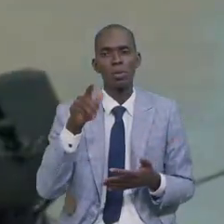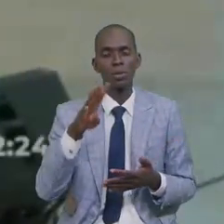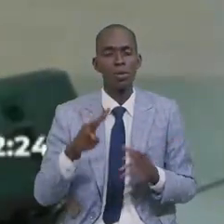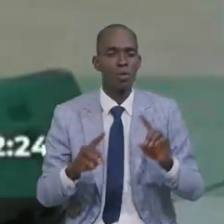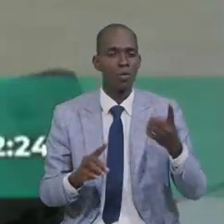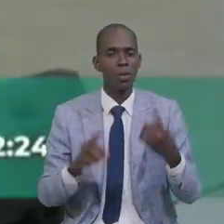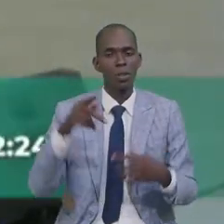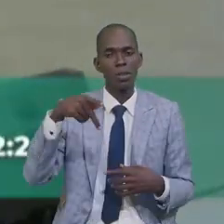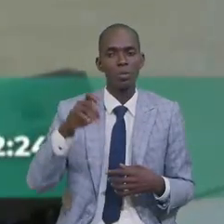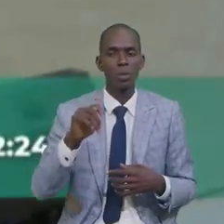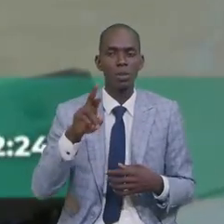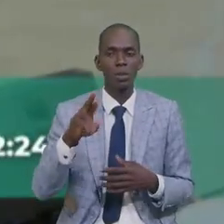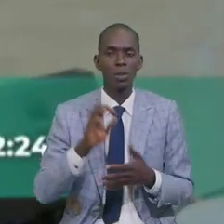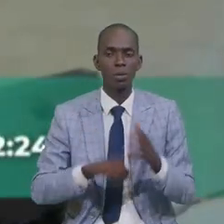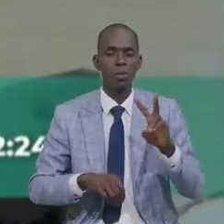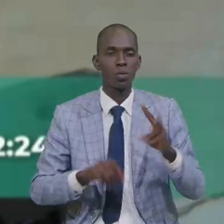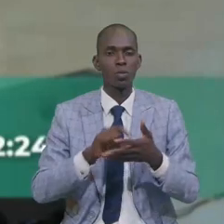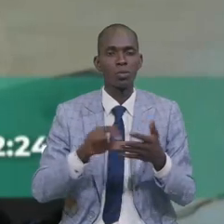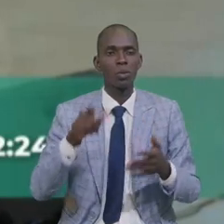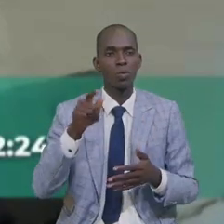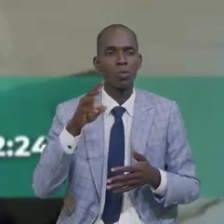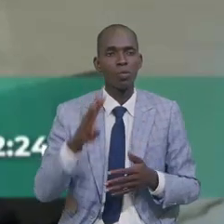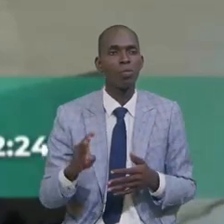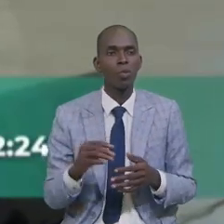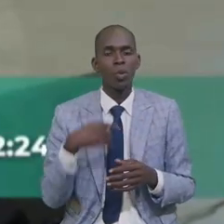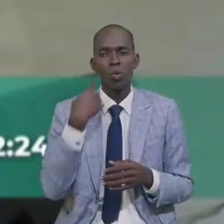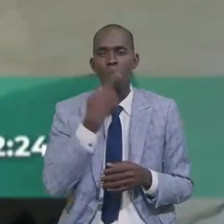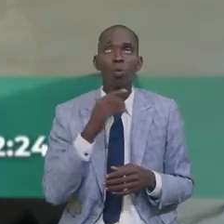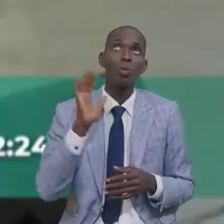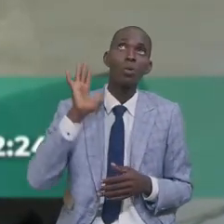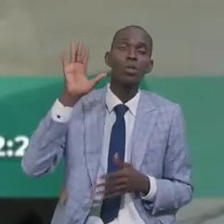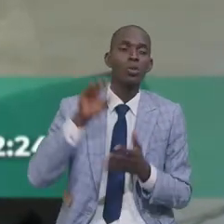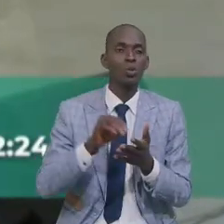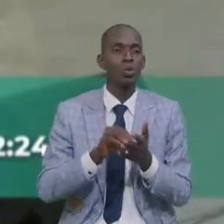verset 24. 1 Pierre, chapitre 2, 24.